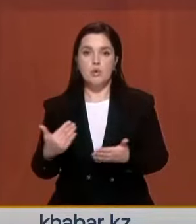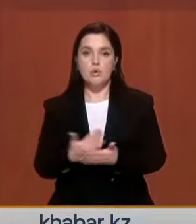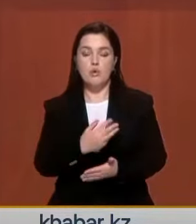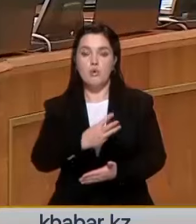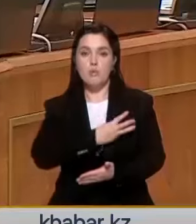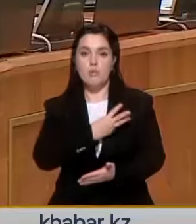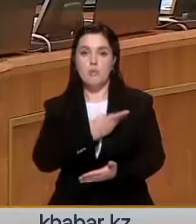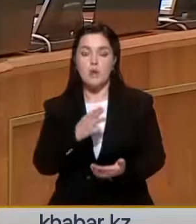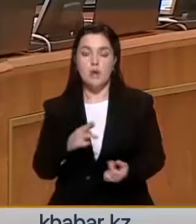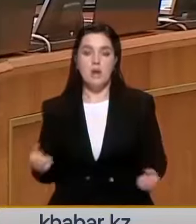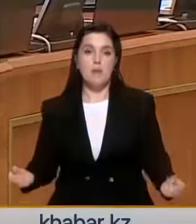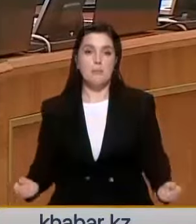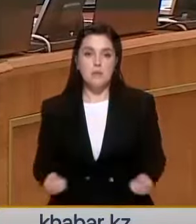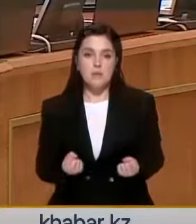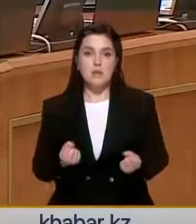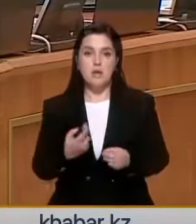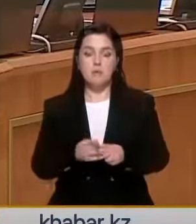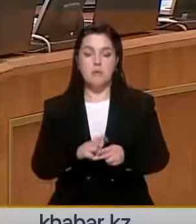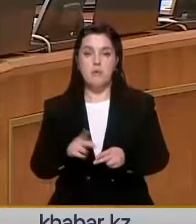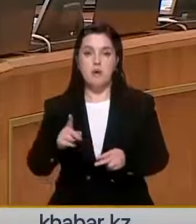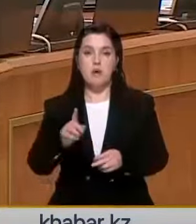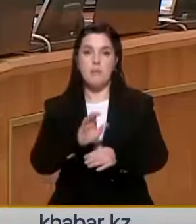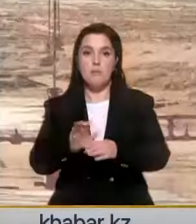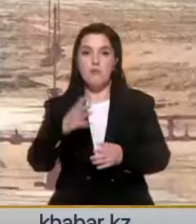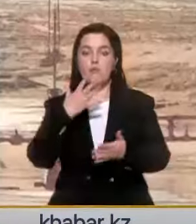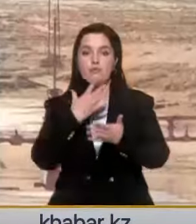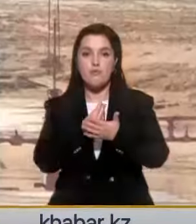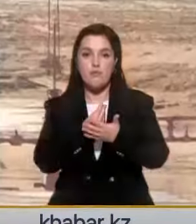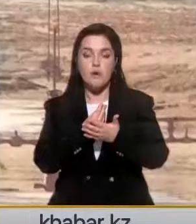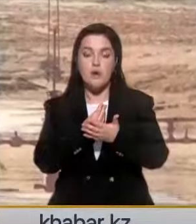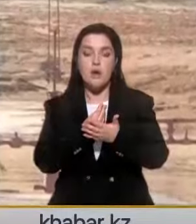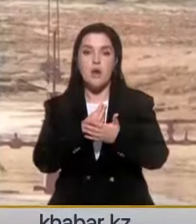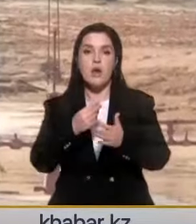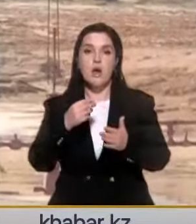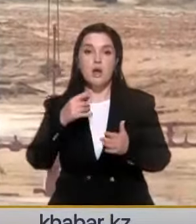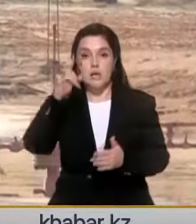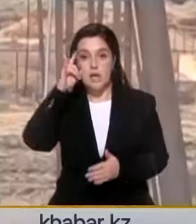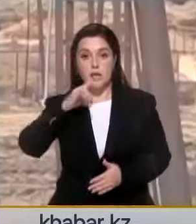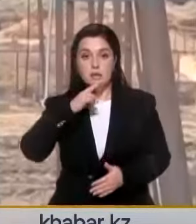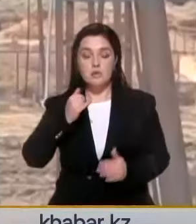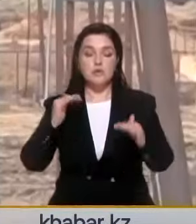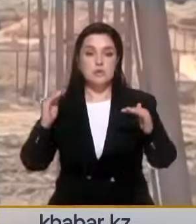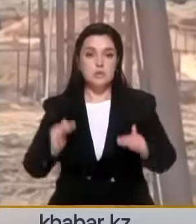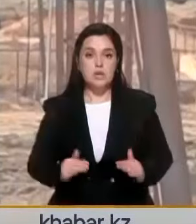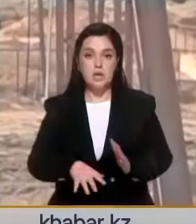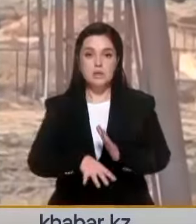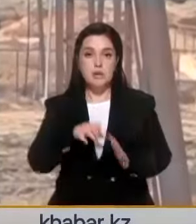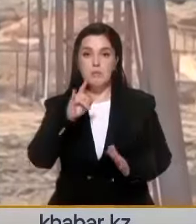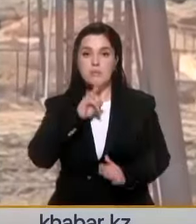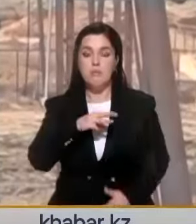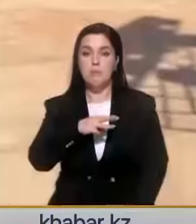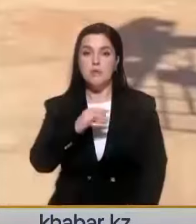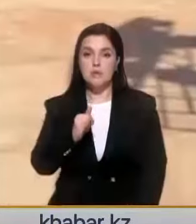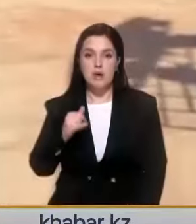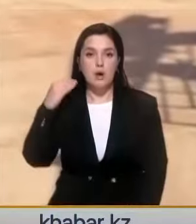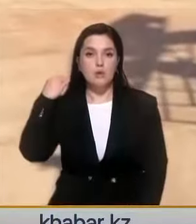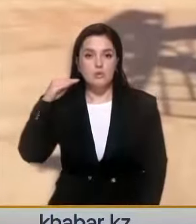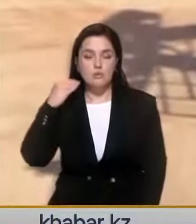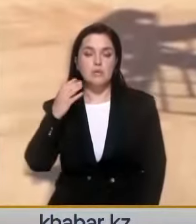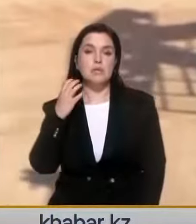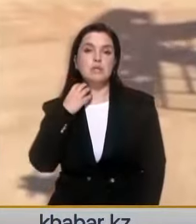поддержки зрелых месторождений поставляющих нефть на внутренний рынок Сейчас отмечается значительное снижение добычи нефти в Мангистауской Актюбинской и